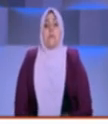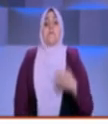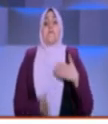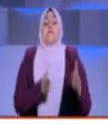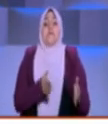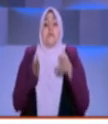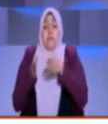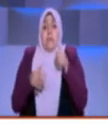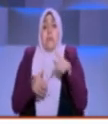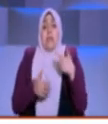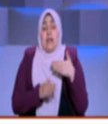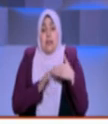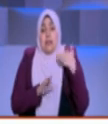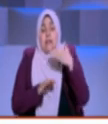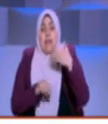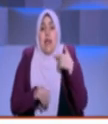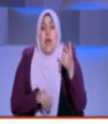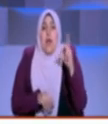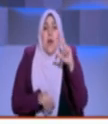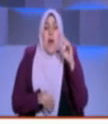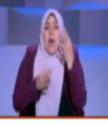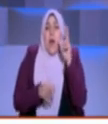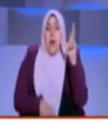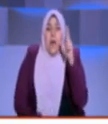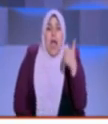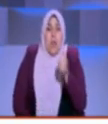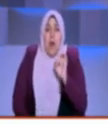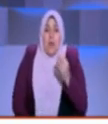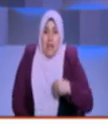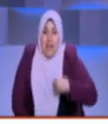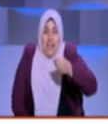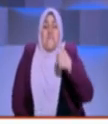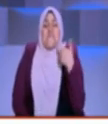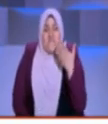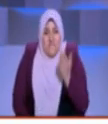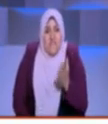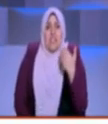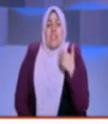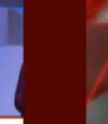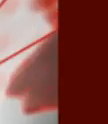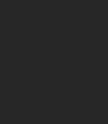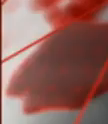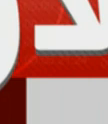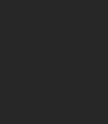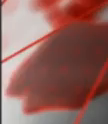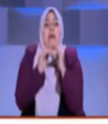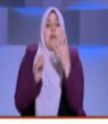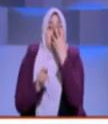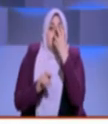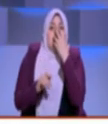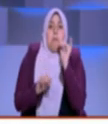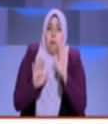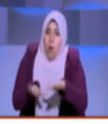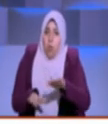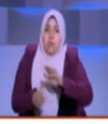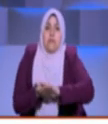هو يعني انخفاض عدد الذين يحتاجون إلى غرف عناية مركزة من 4 أيام من